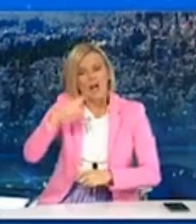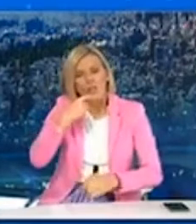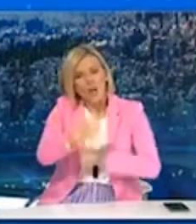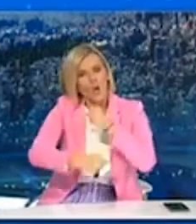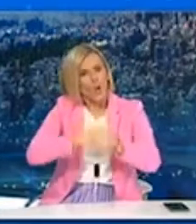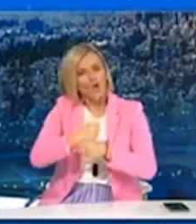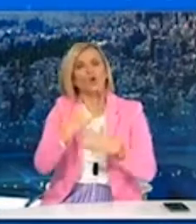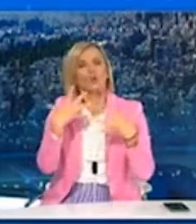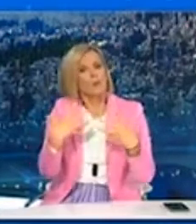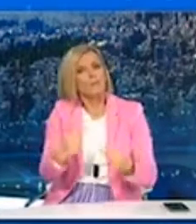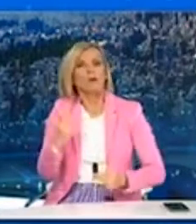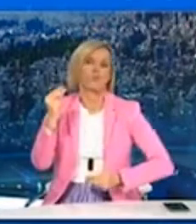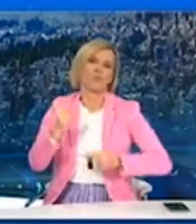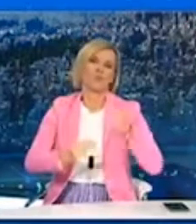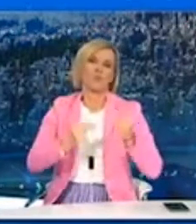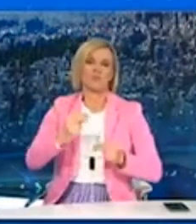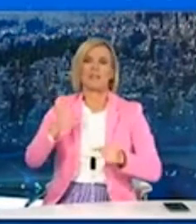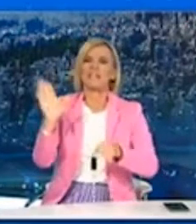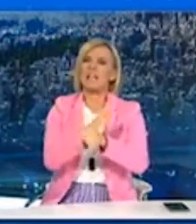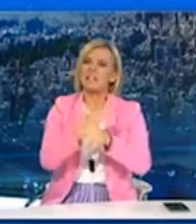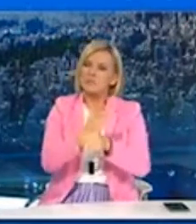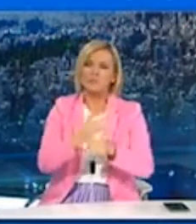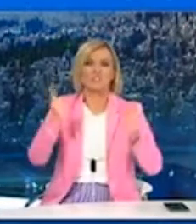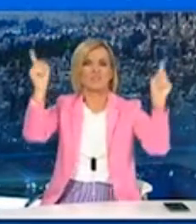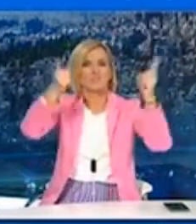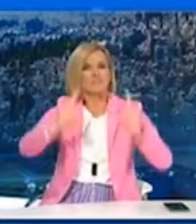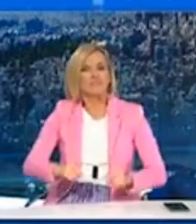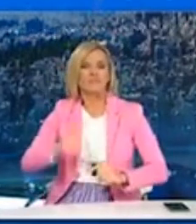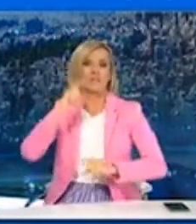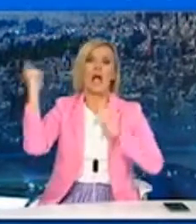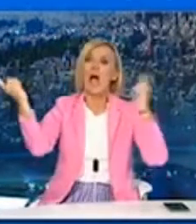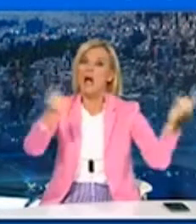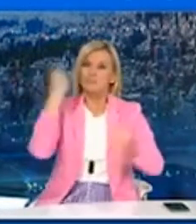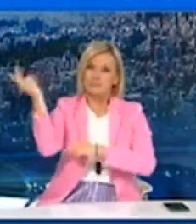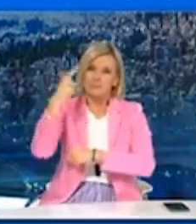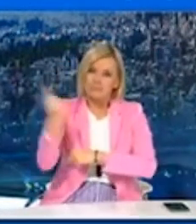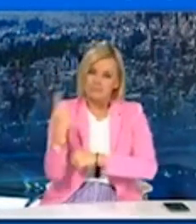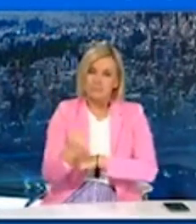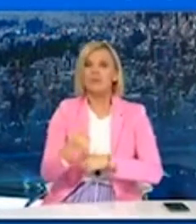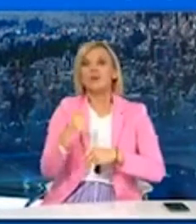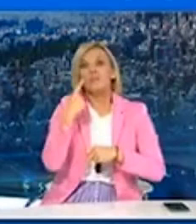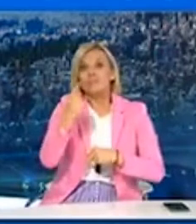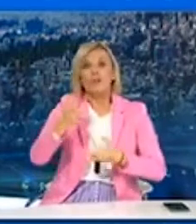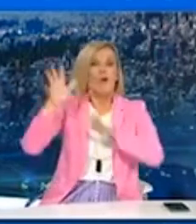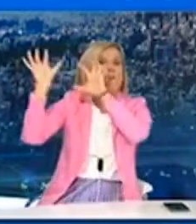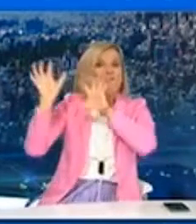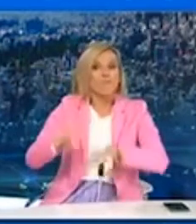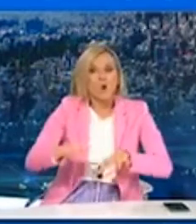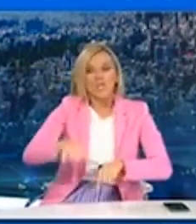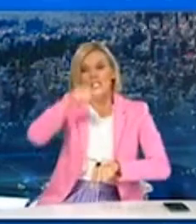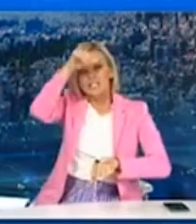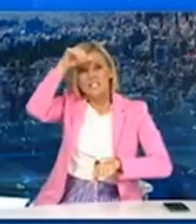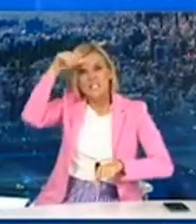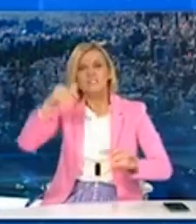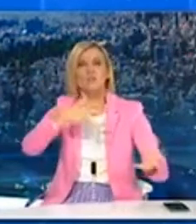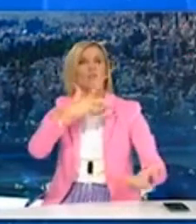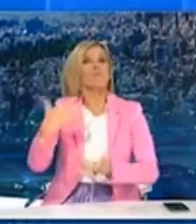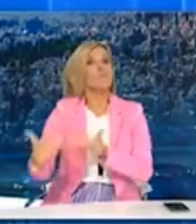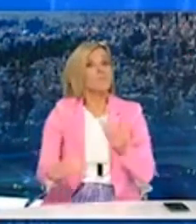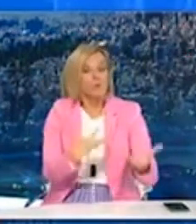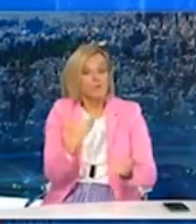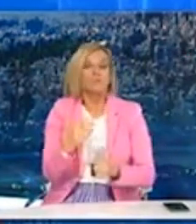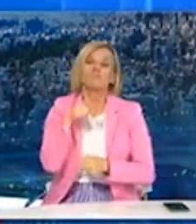χρόνο με φυσικές καταστροφές που όλο ένα και εκδηλώνονται με μεγαλύτερη συχνότητα, αποτελεί και μια